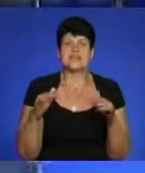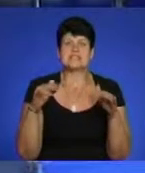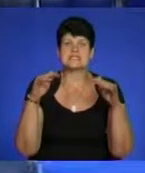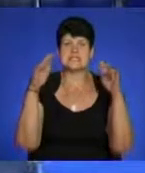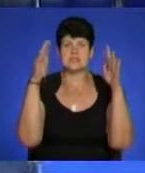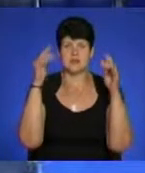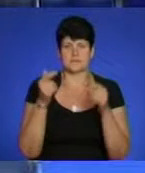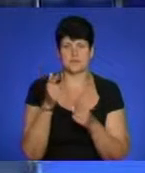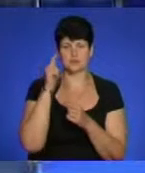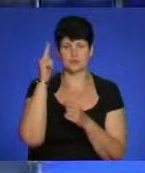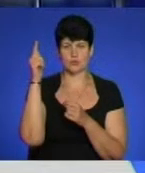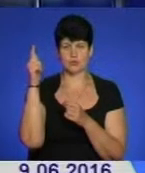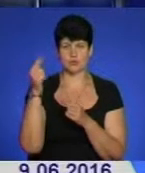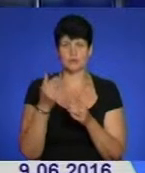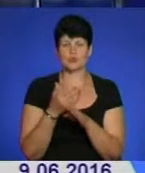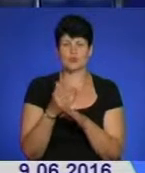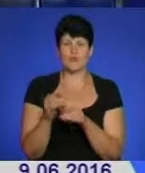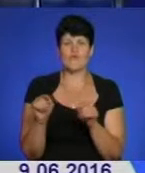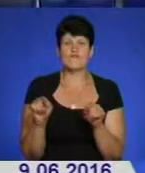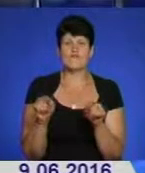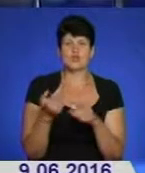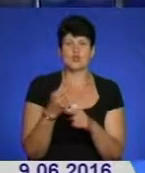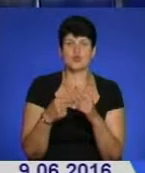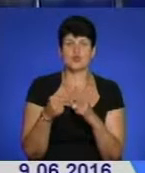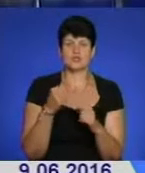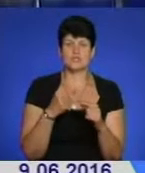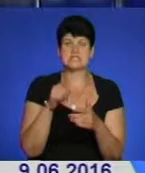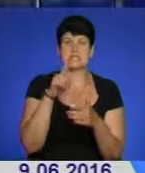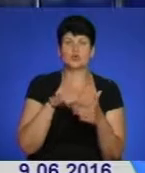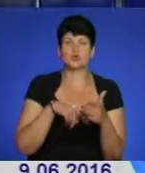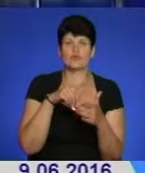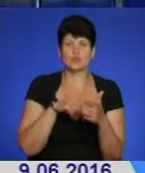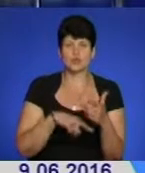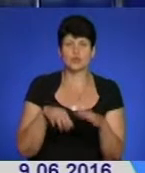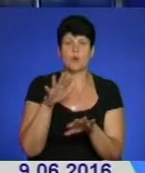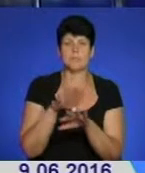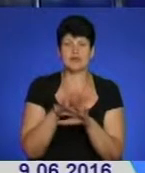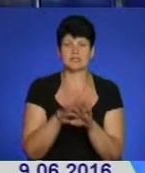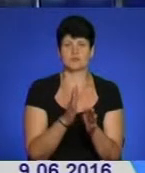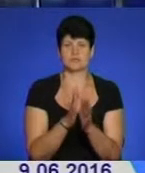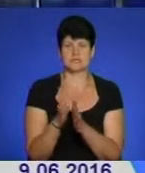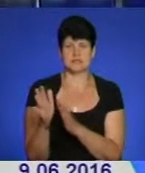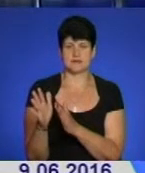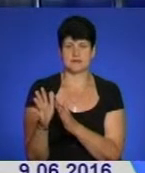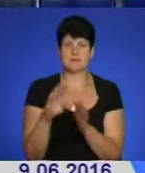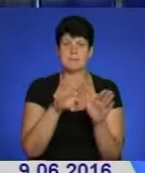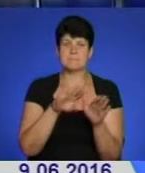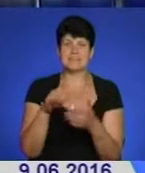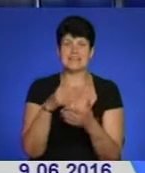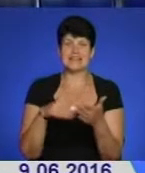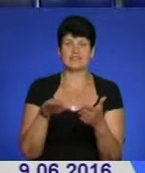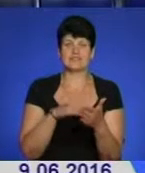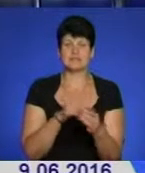Поступово відновлюється довіра до банківської системи України. Про це свідчать фінансові результати діяльності банків. Після ліквідації